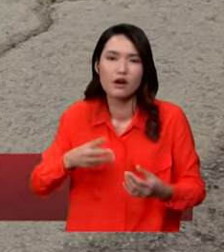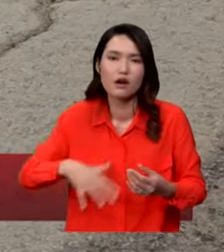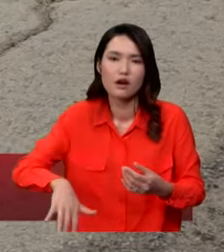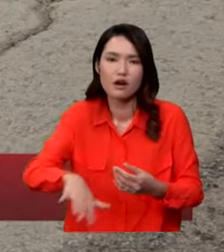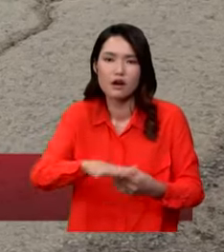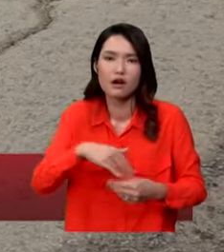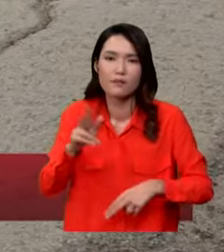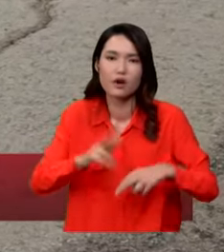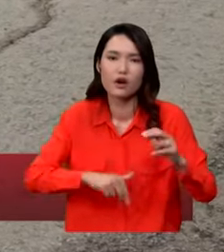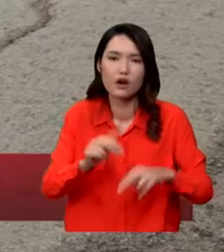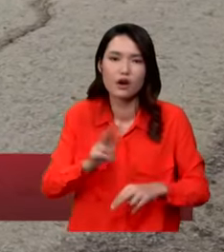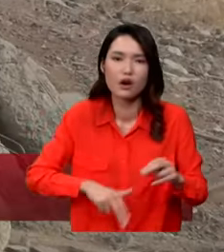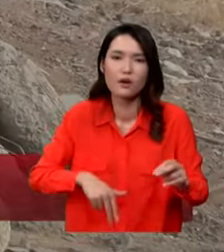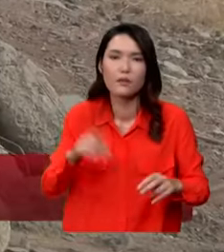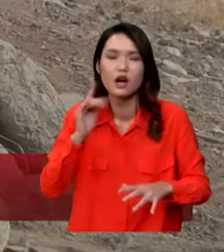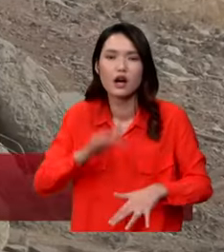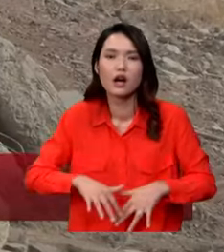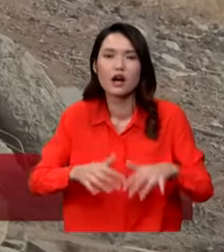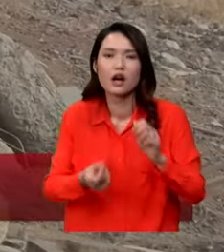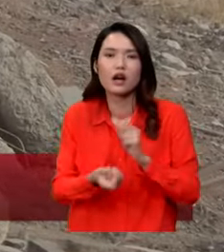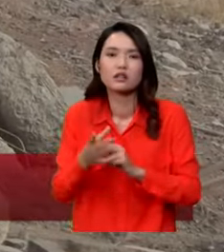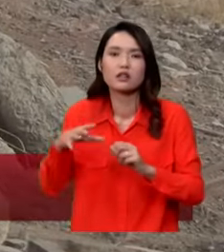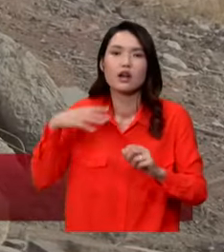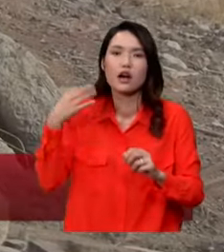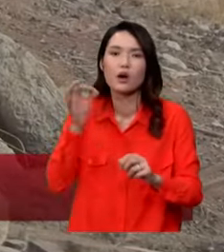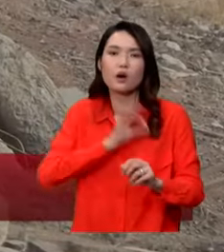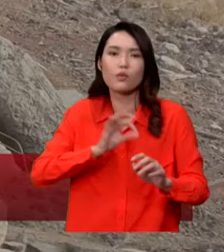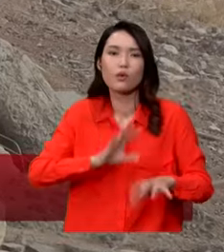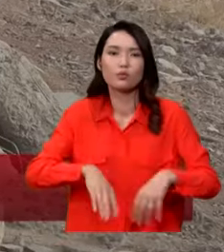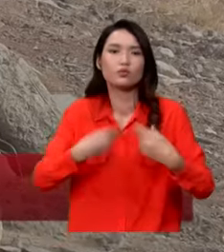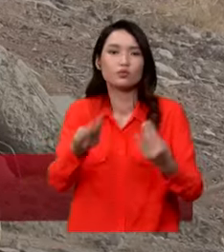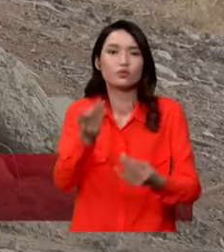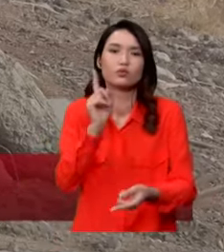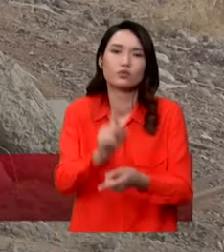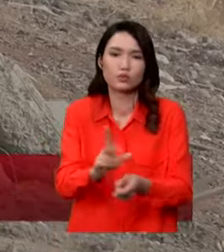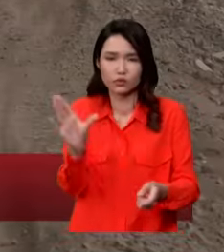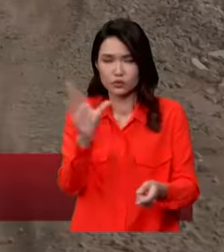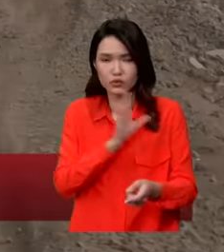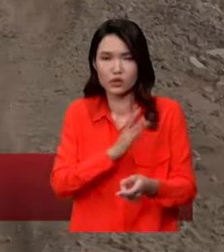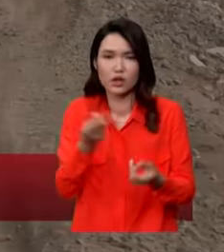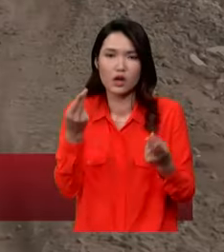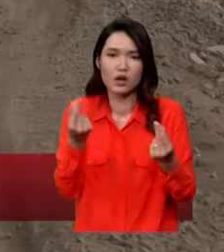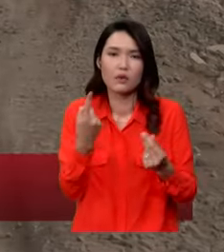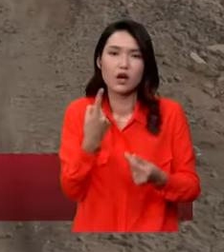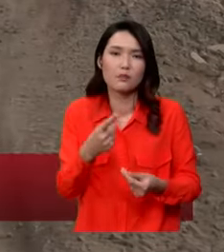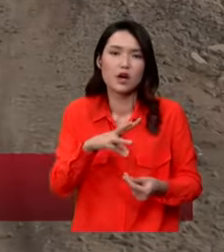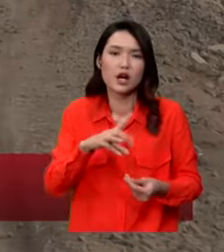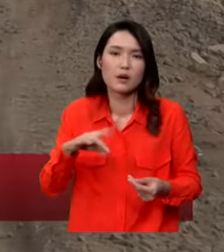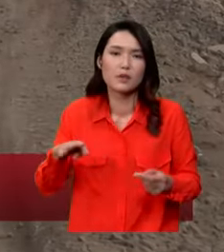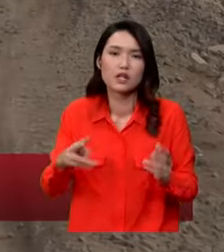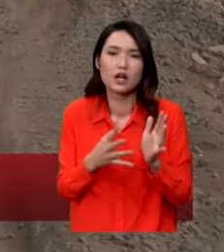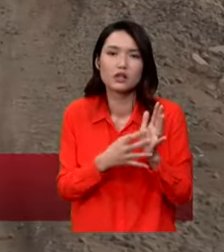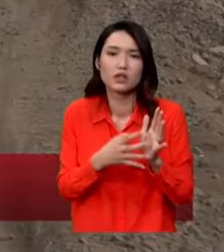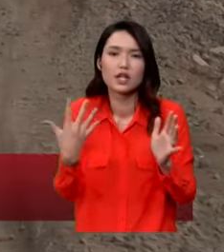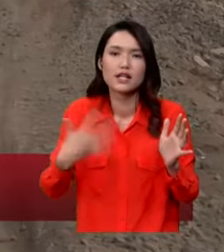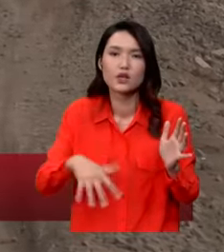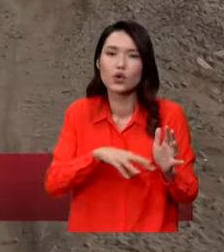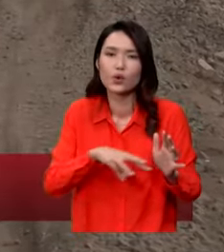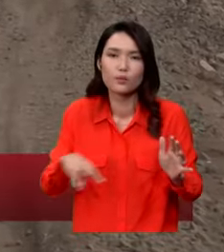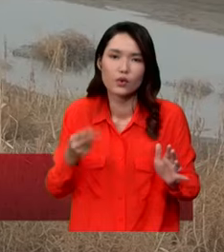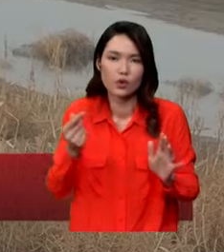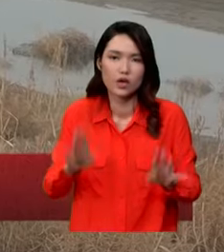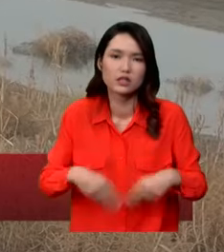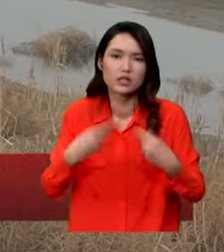құрылысы негізі тасқыннан бұрын басталып, биыл қолданысқа берілуі керек еді. Оған бюджеттен 1 миллиард 950 миллион теңге